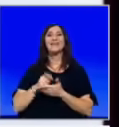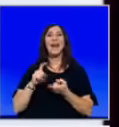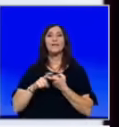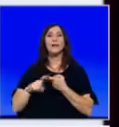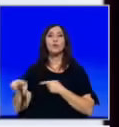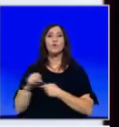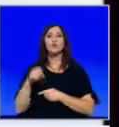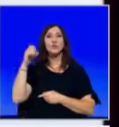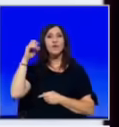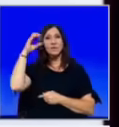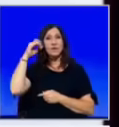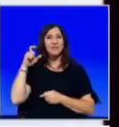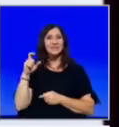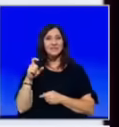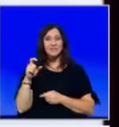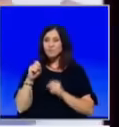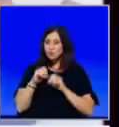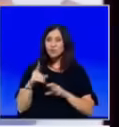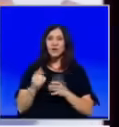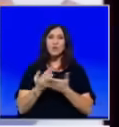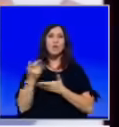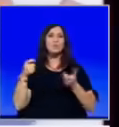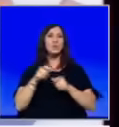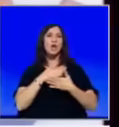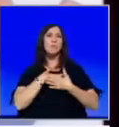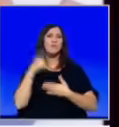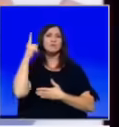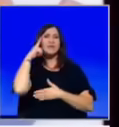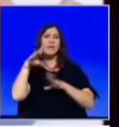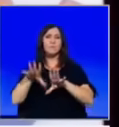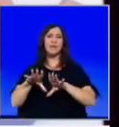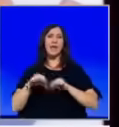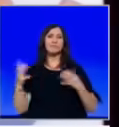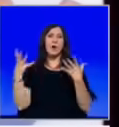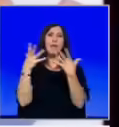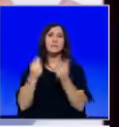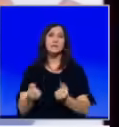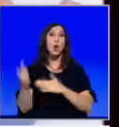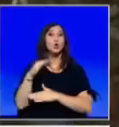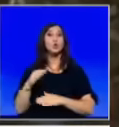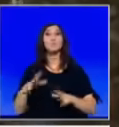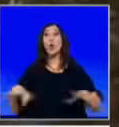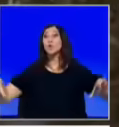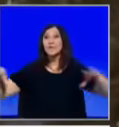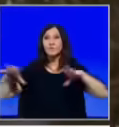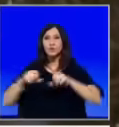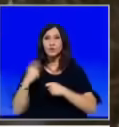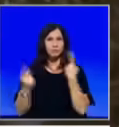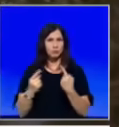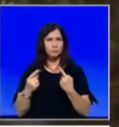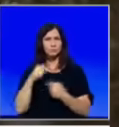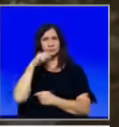с, се впуска в това ново приключение с любов към знанието, приемственост и амбиция за още по-завладяващо шоу.